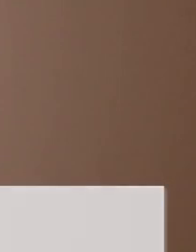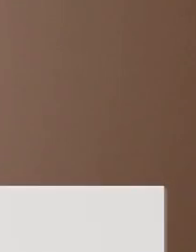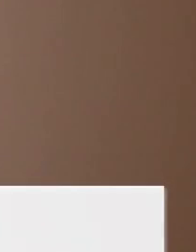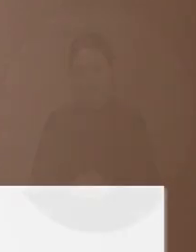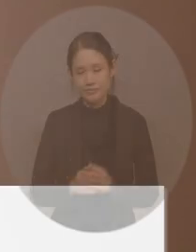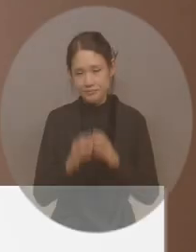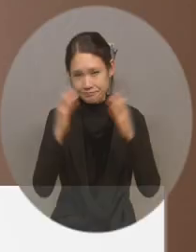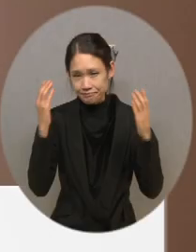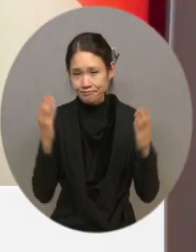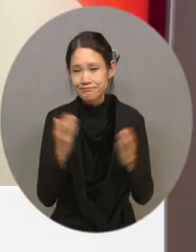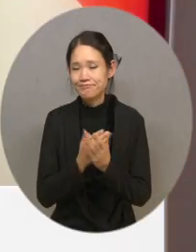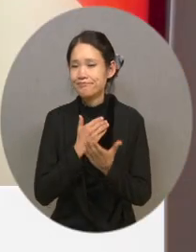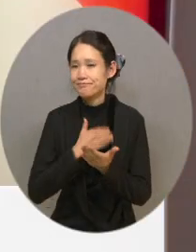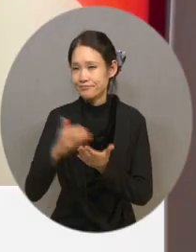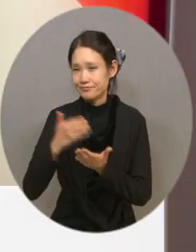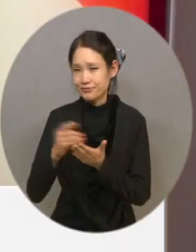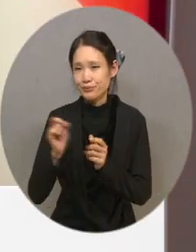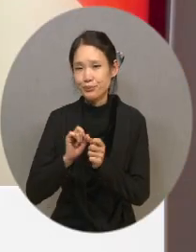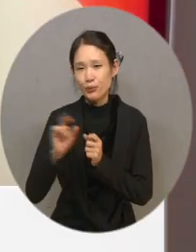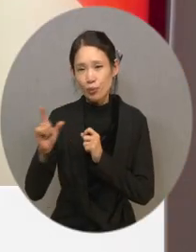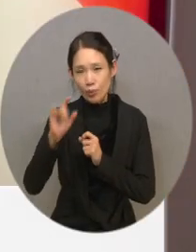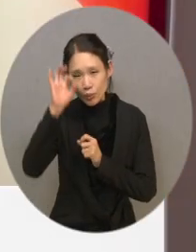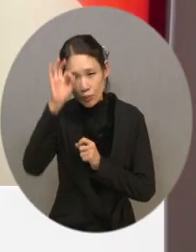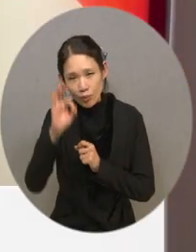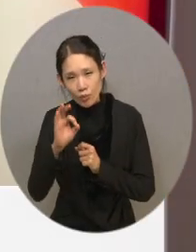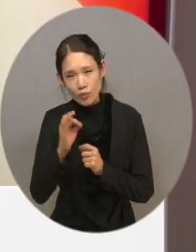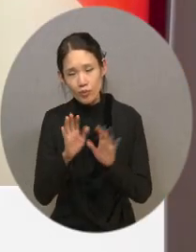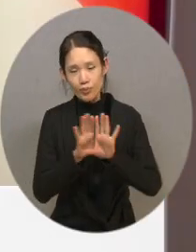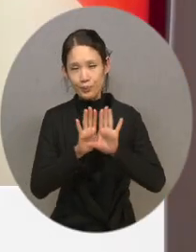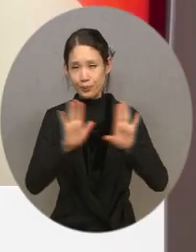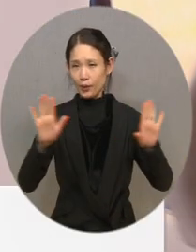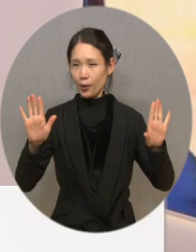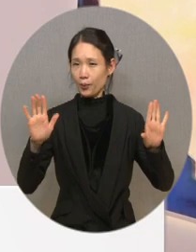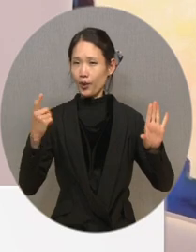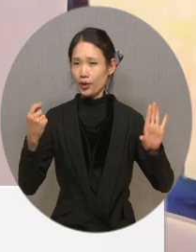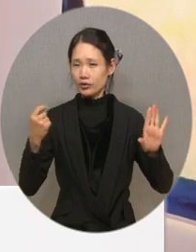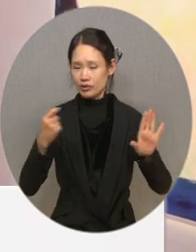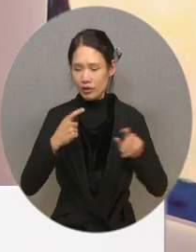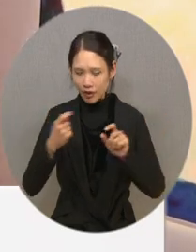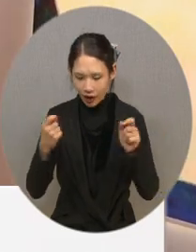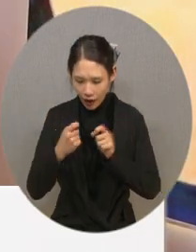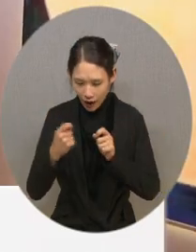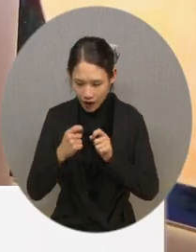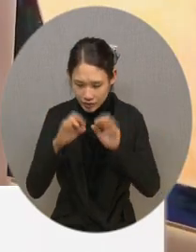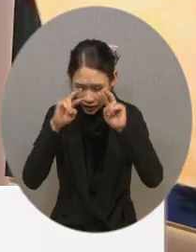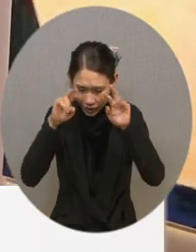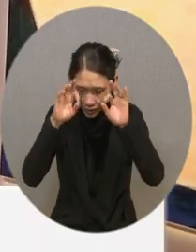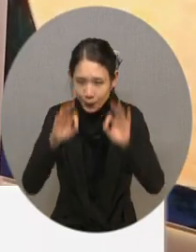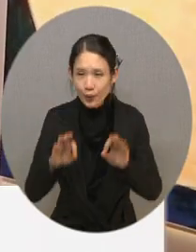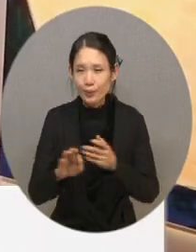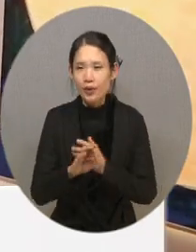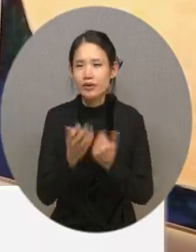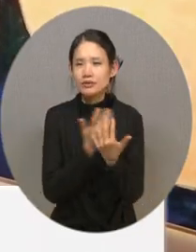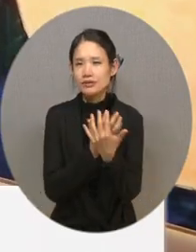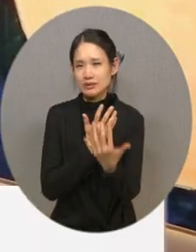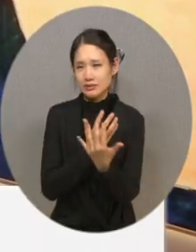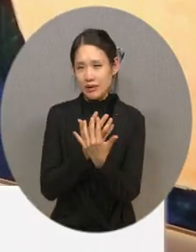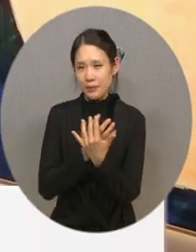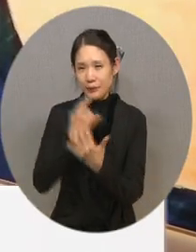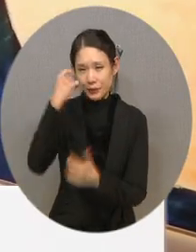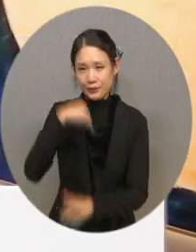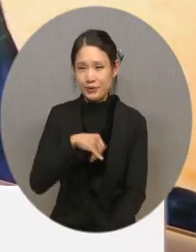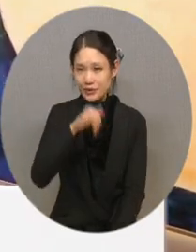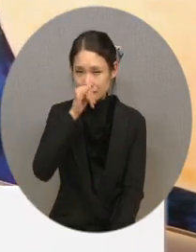이렇게 완성된 그림은 멀리서 보면 평면적인 그림이지만 가까이서 보면 벡토의 입체적인